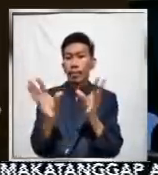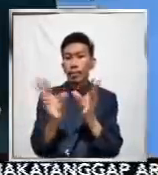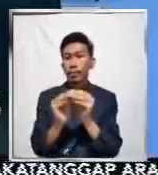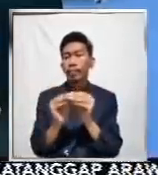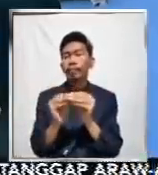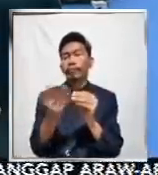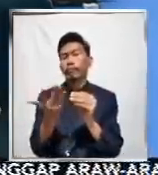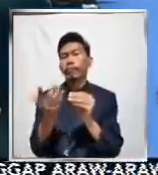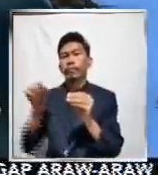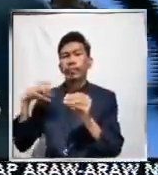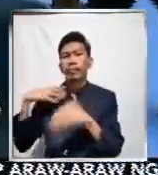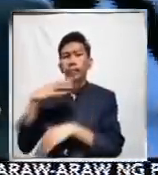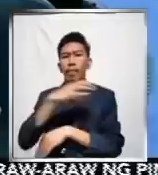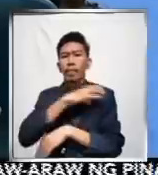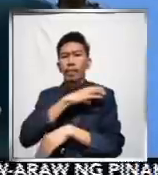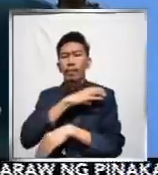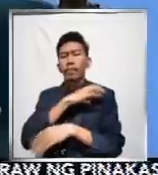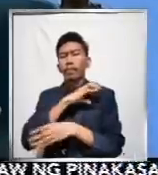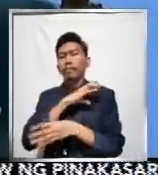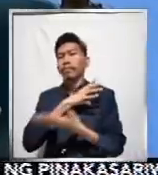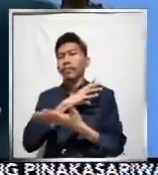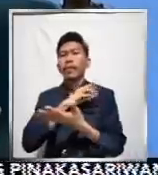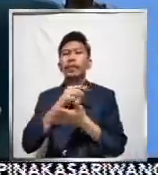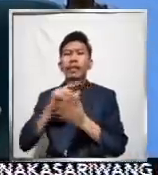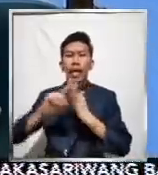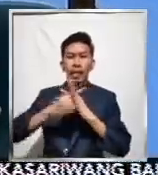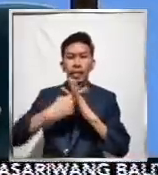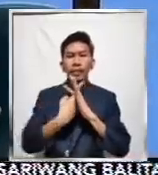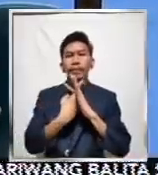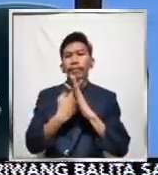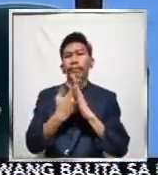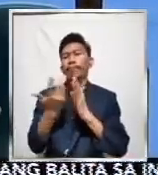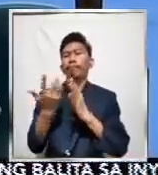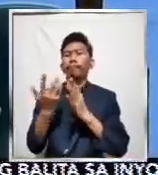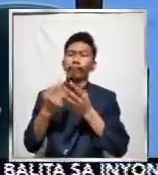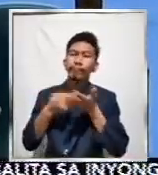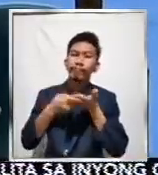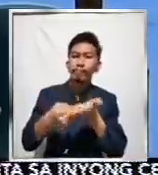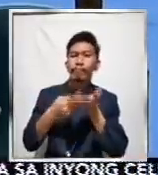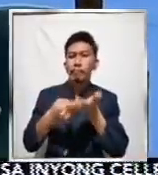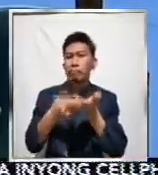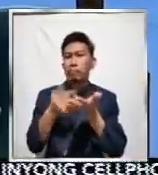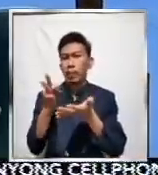Accountability para naman simulan ng mga mambabatas ang kanilang deliberasyon kung ibibigay ang